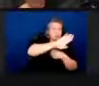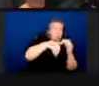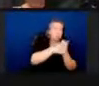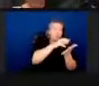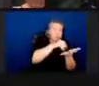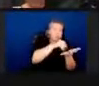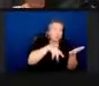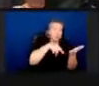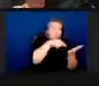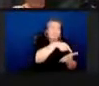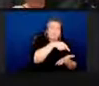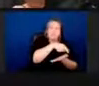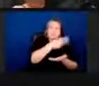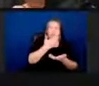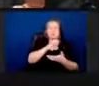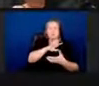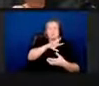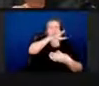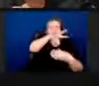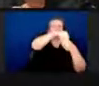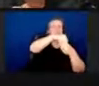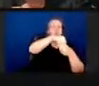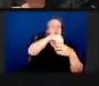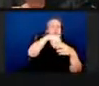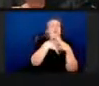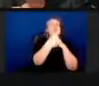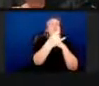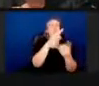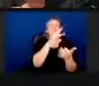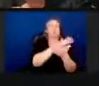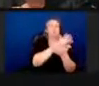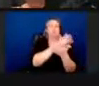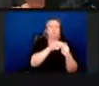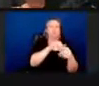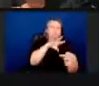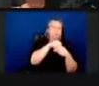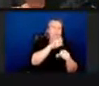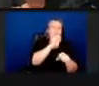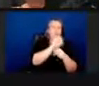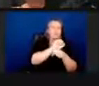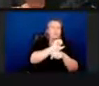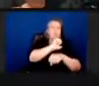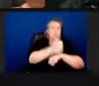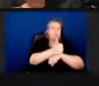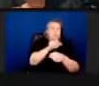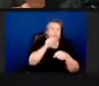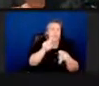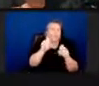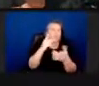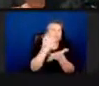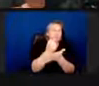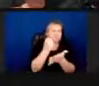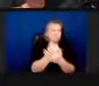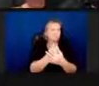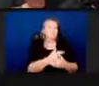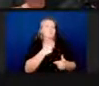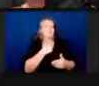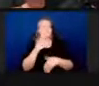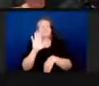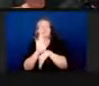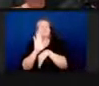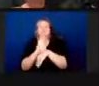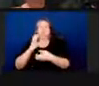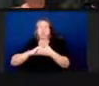katika jamii ambao wameweza pia kutusaidia katika kazi yetu. Pia tumekuwa